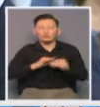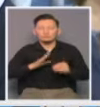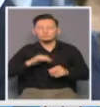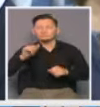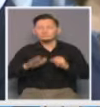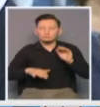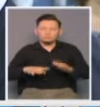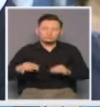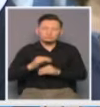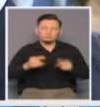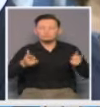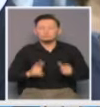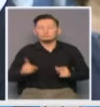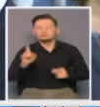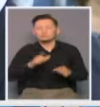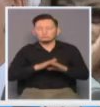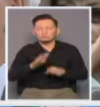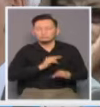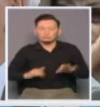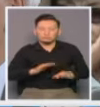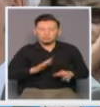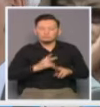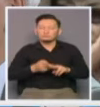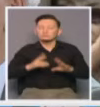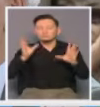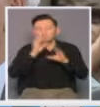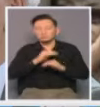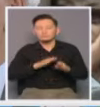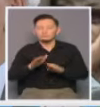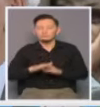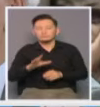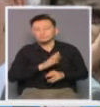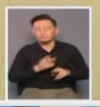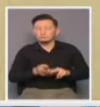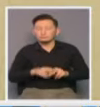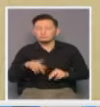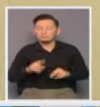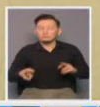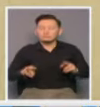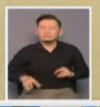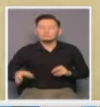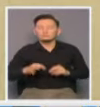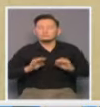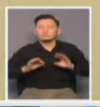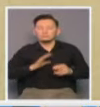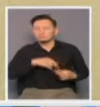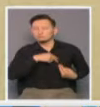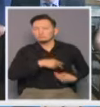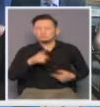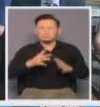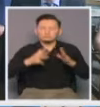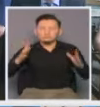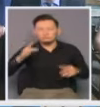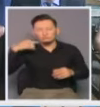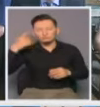поблагодарил Сагындыка Лукпанова за проделанную работу, пожелав ему успехов на новом поприще. Также аким области отметил большой трудовой стаж Серика